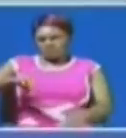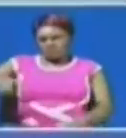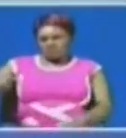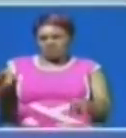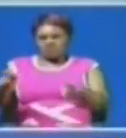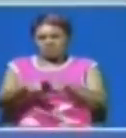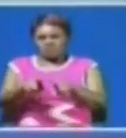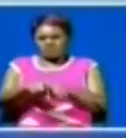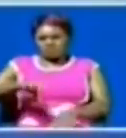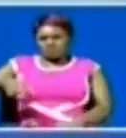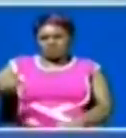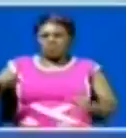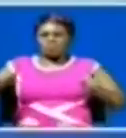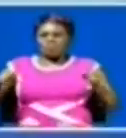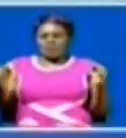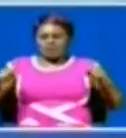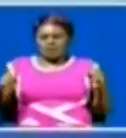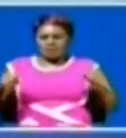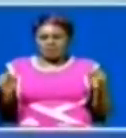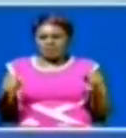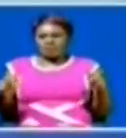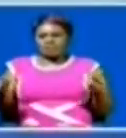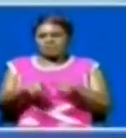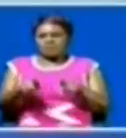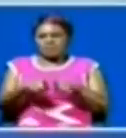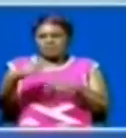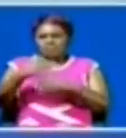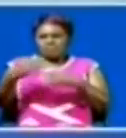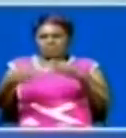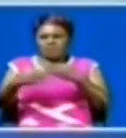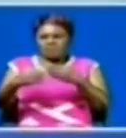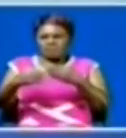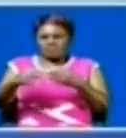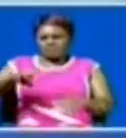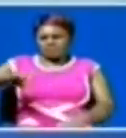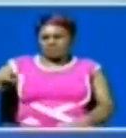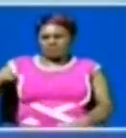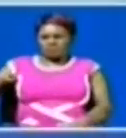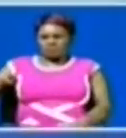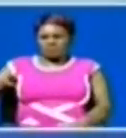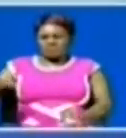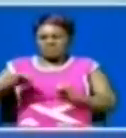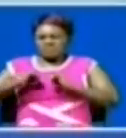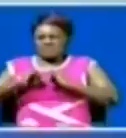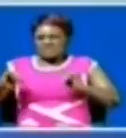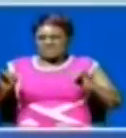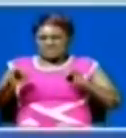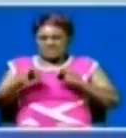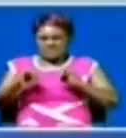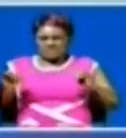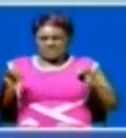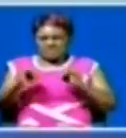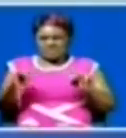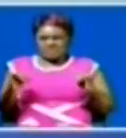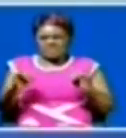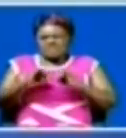na watu wa town walifurahi sana. Tena tukatengeneza town kuwa very clean, ikawa one